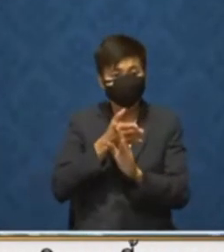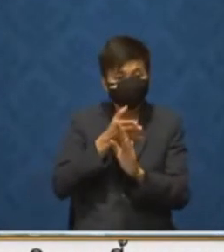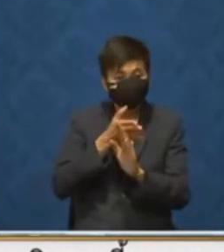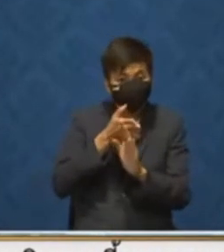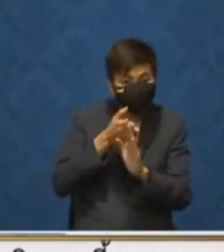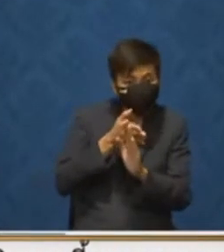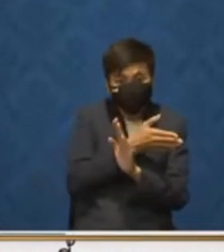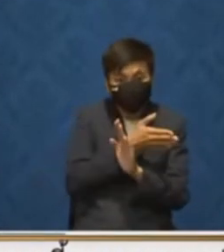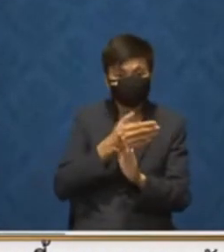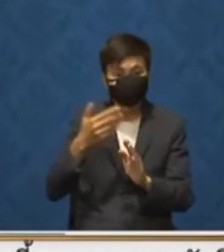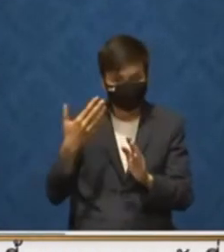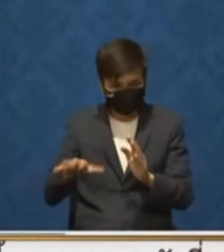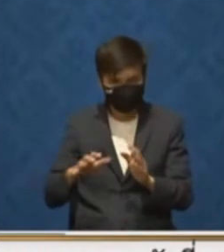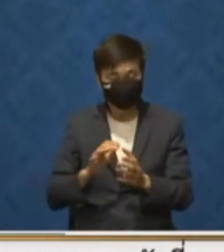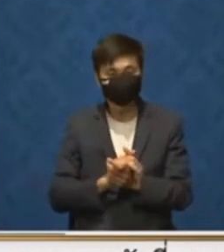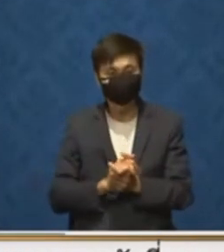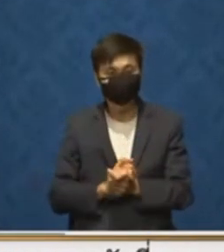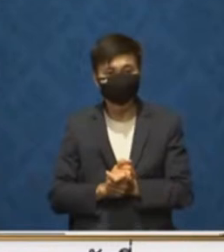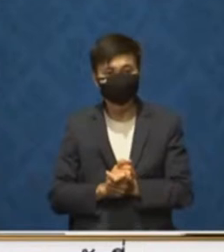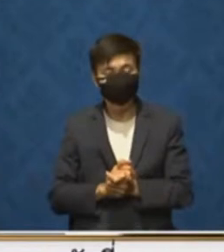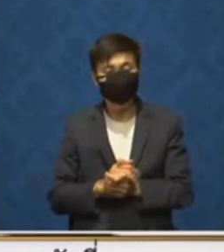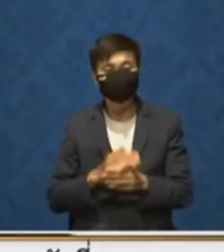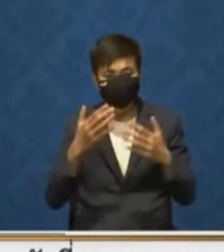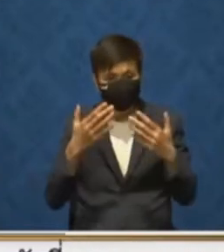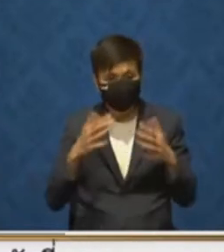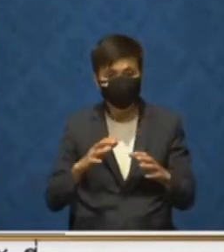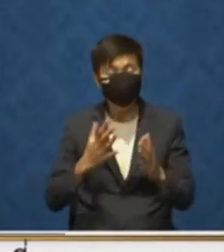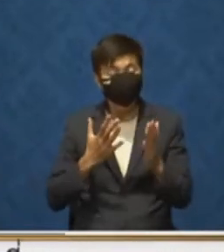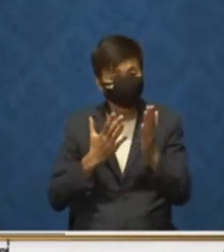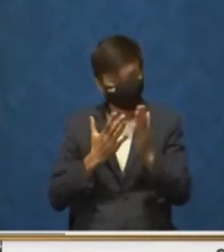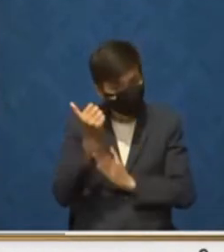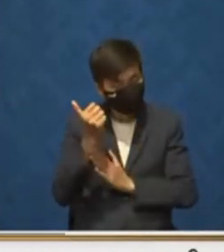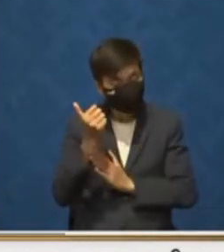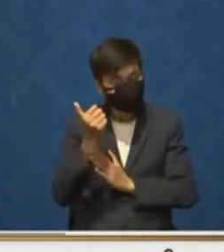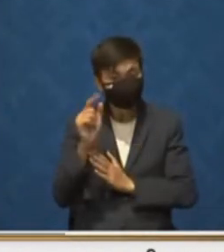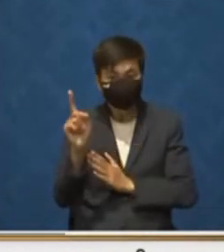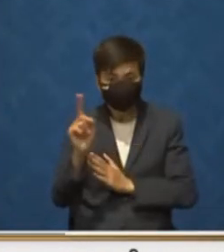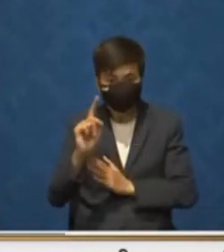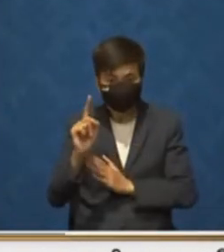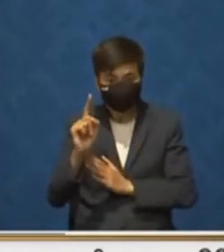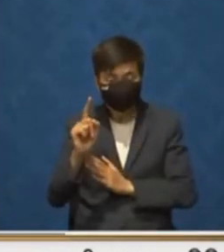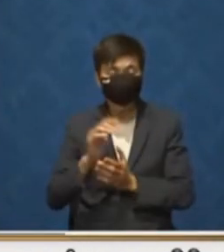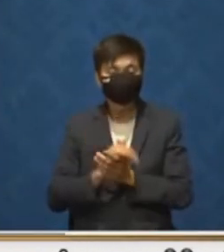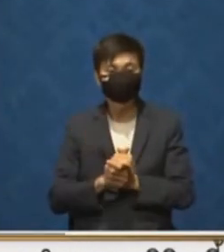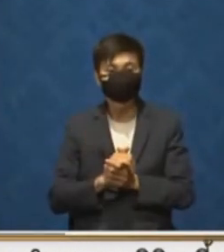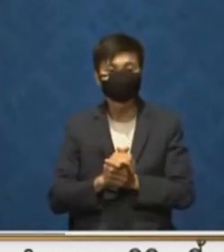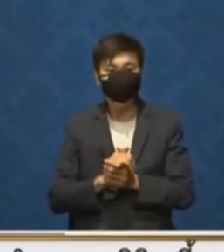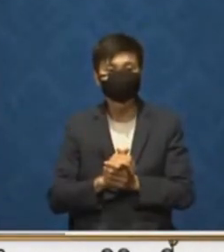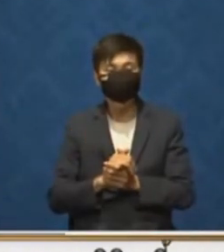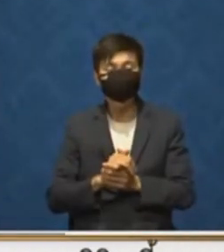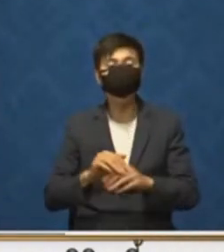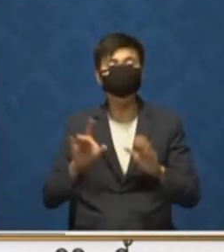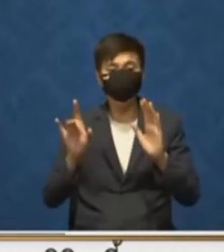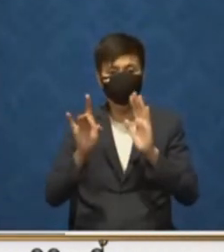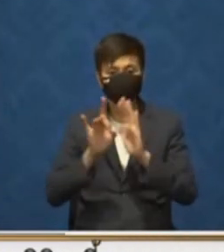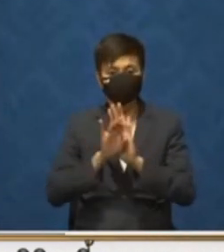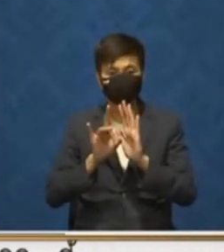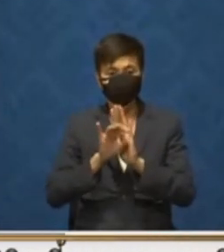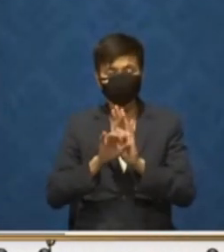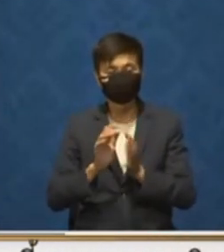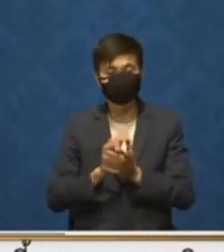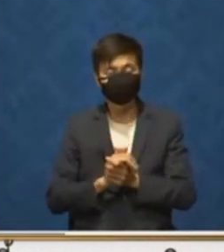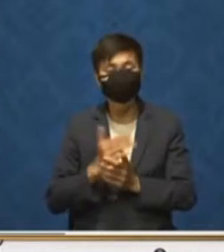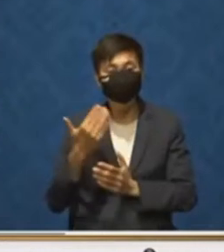และประสบผลสัมฤทธิ์อย่างไรประการสุดท้ายก็คือถ้ามีสมาชิก